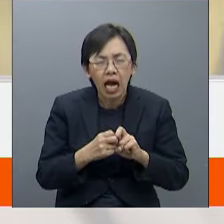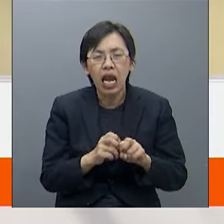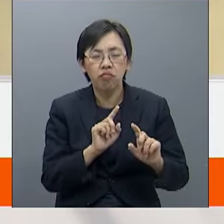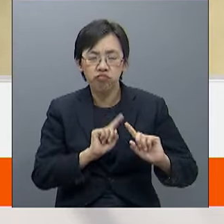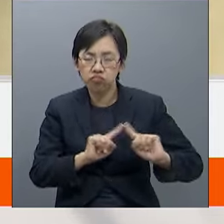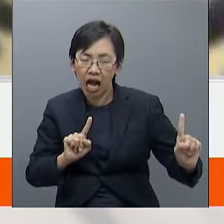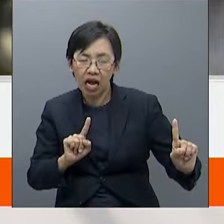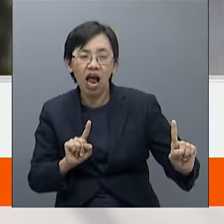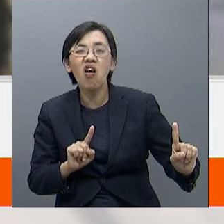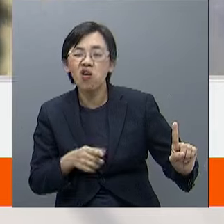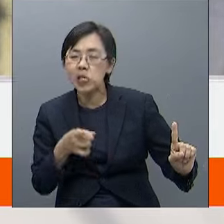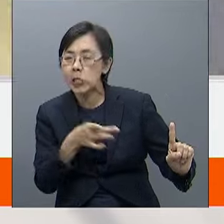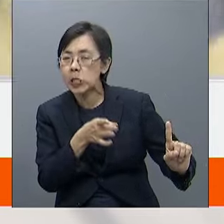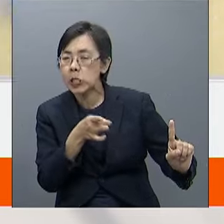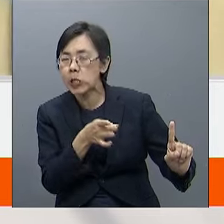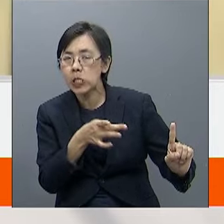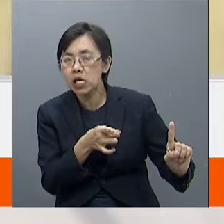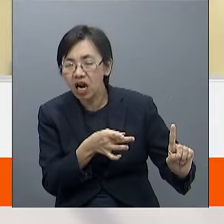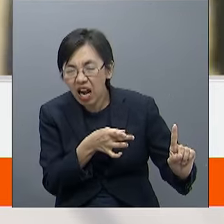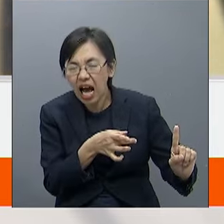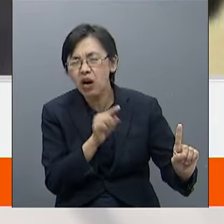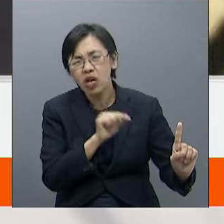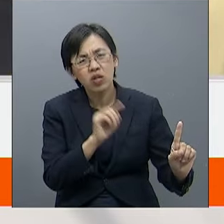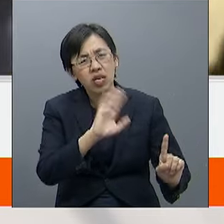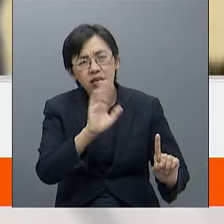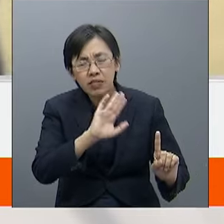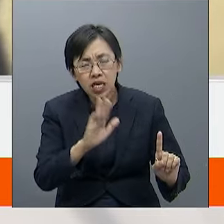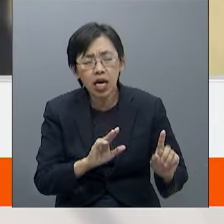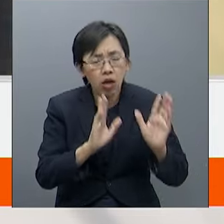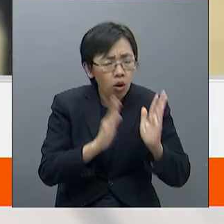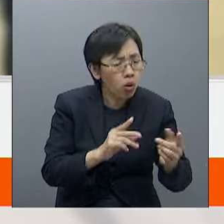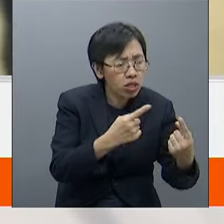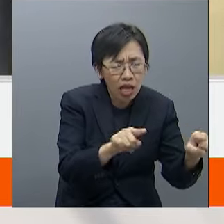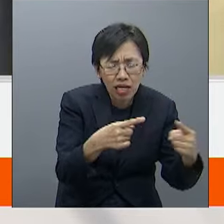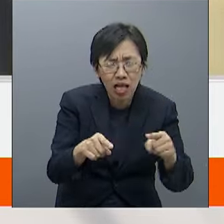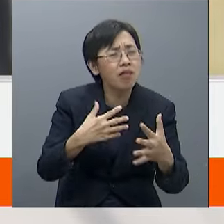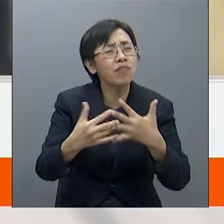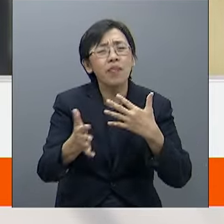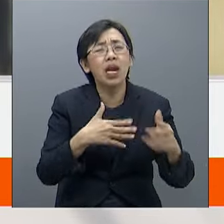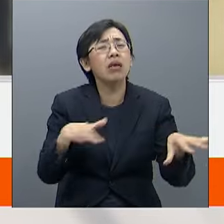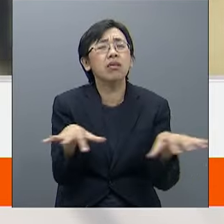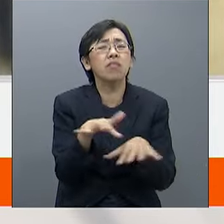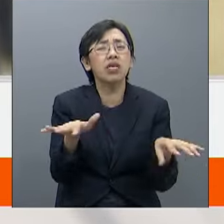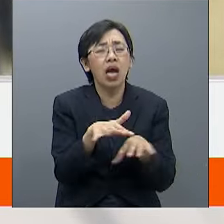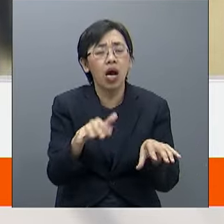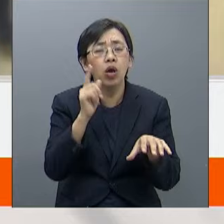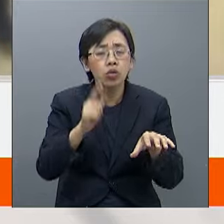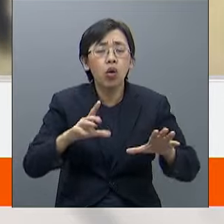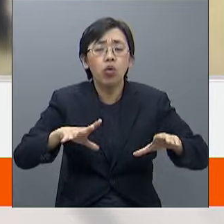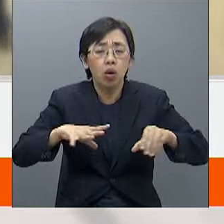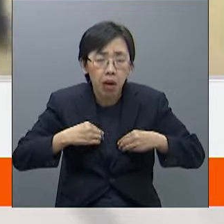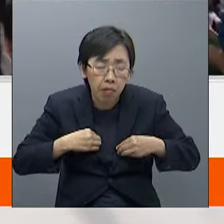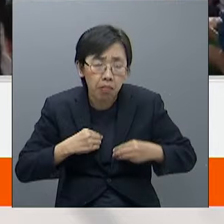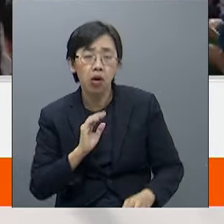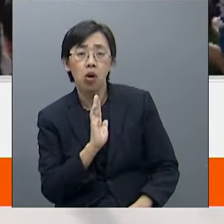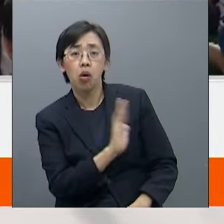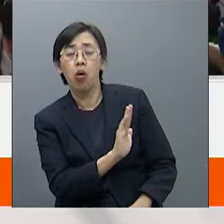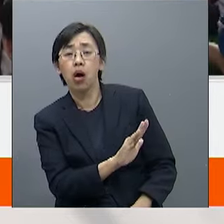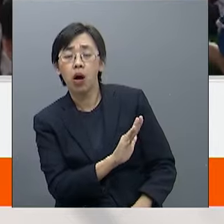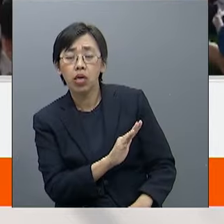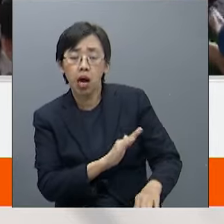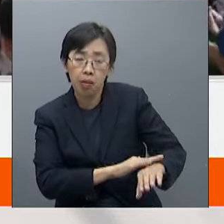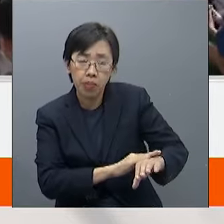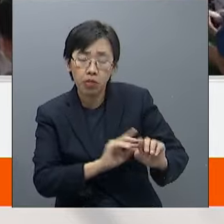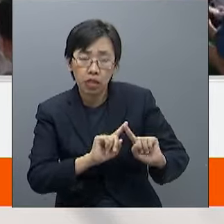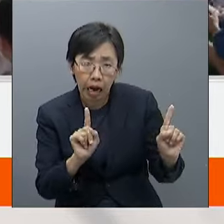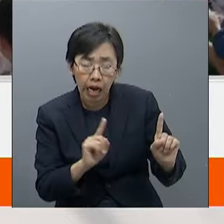ถ้าโรงเรียนได้สอนว่าสิ่งเหล่านี้คือมันเป็นความเป็นธรรมดาเป็นการที่เราต้องเคารพกันไม่ว่าใครจะแตกต่างกันอย่างไ